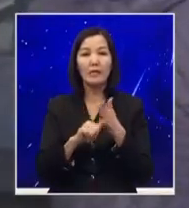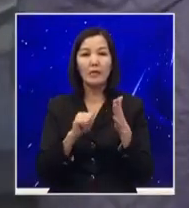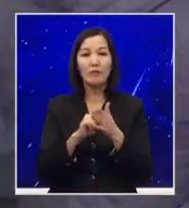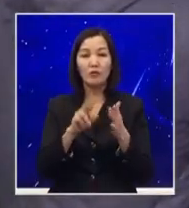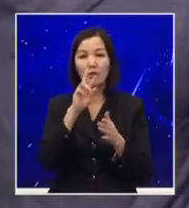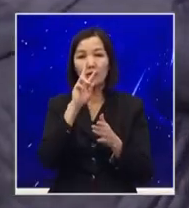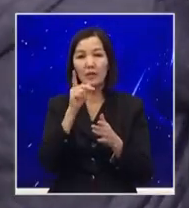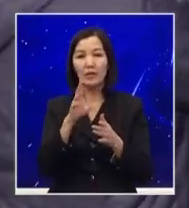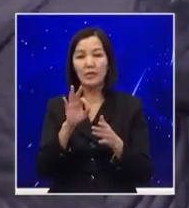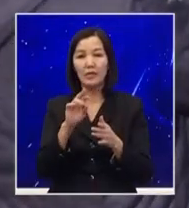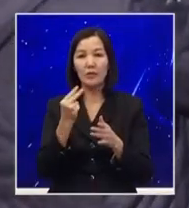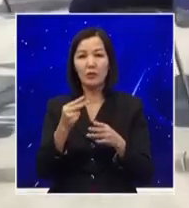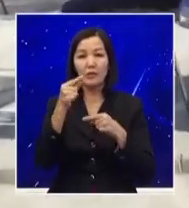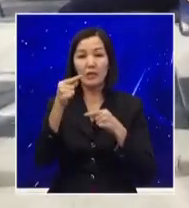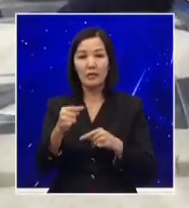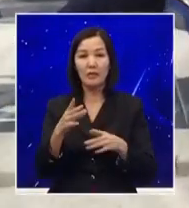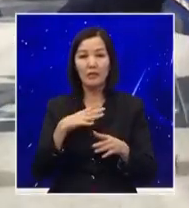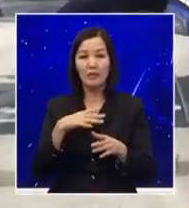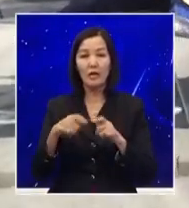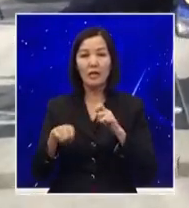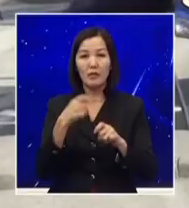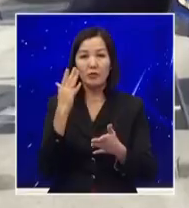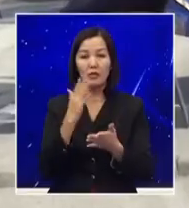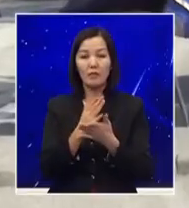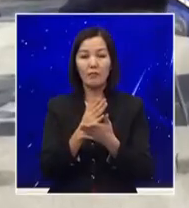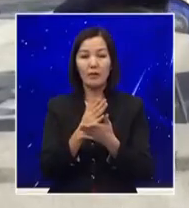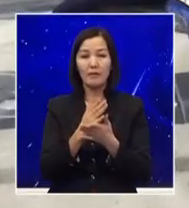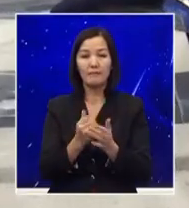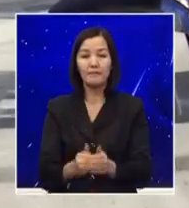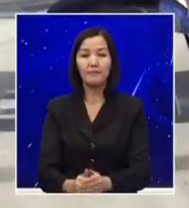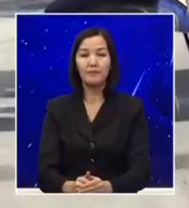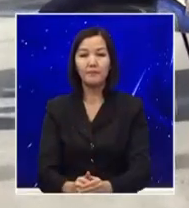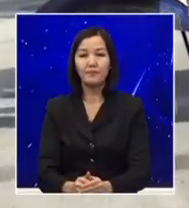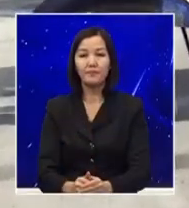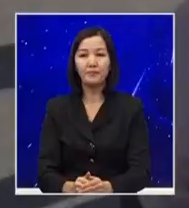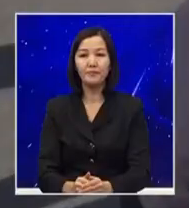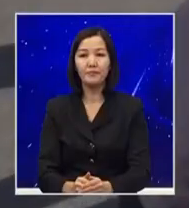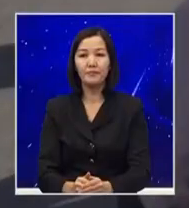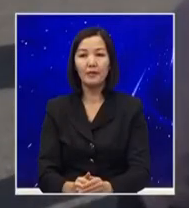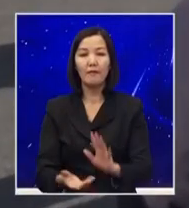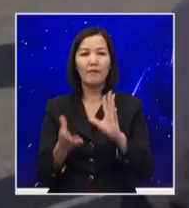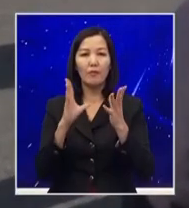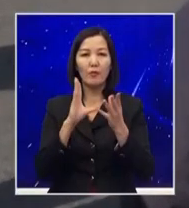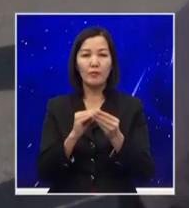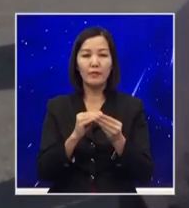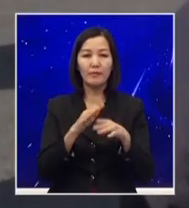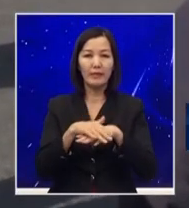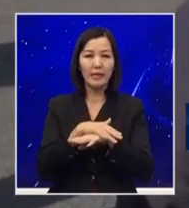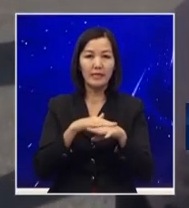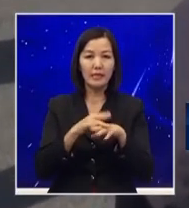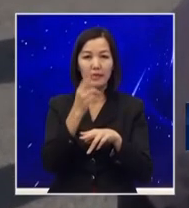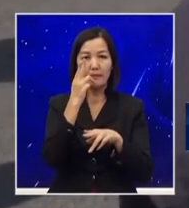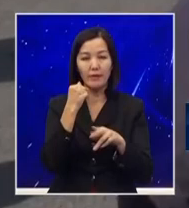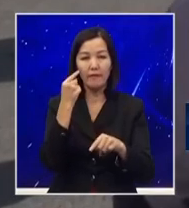несоблюдение социального дистанцирования. Однако и такие нарушения, отмечают специалисты, встречаются все реже. В общем, население уже привыкло носить